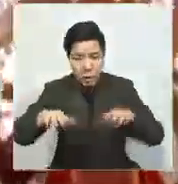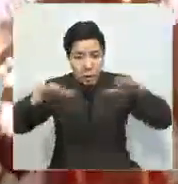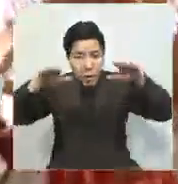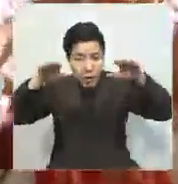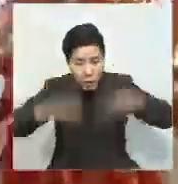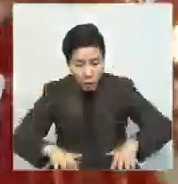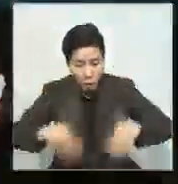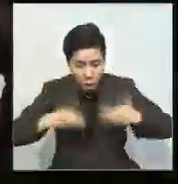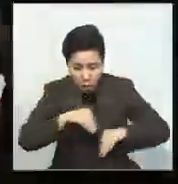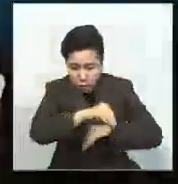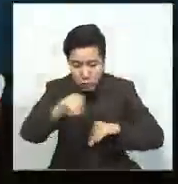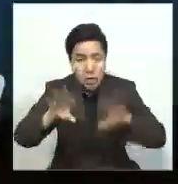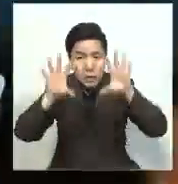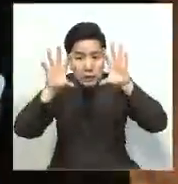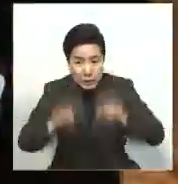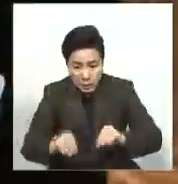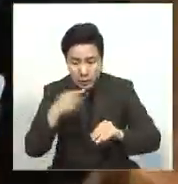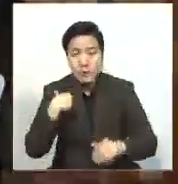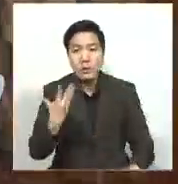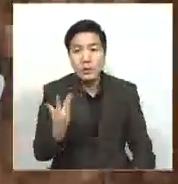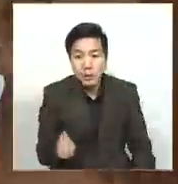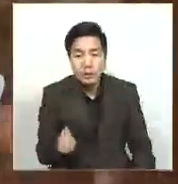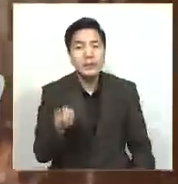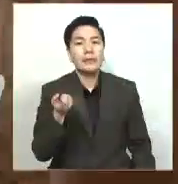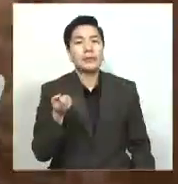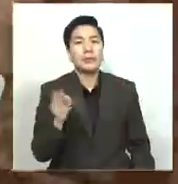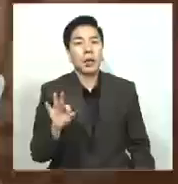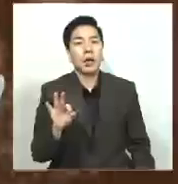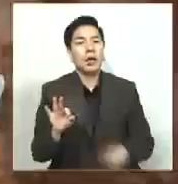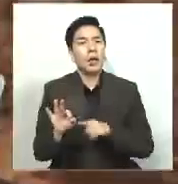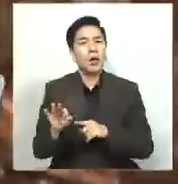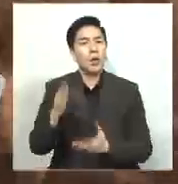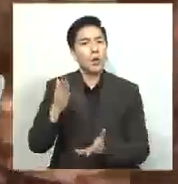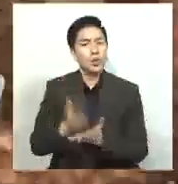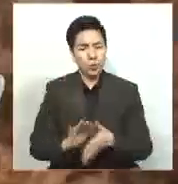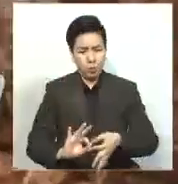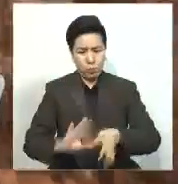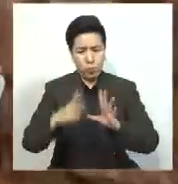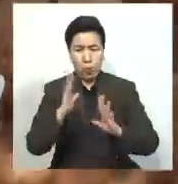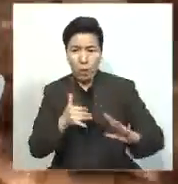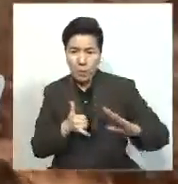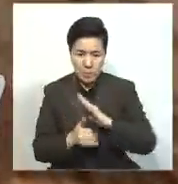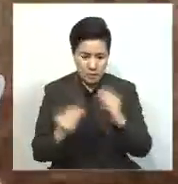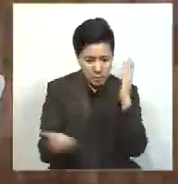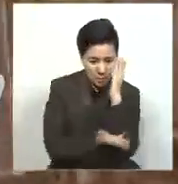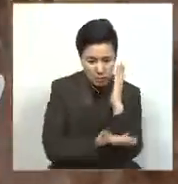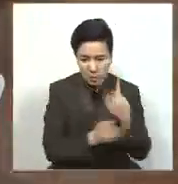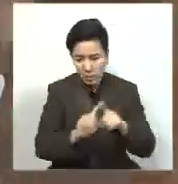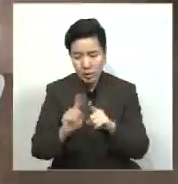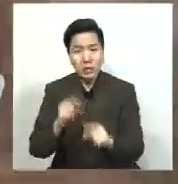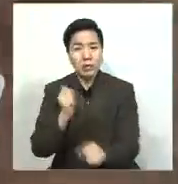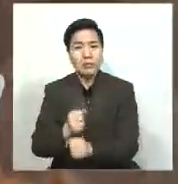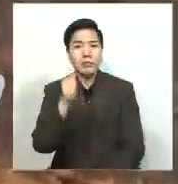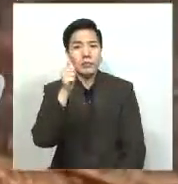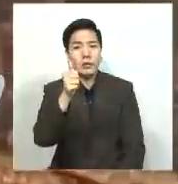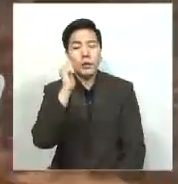ำให้จุดฮอตสปอตลดลงเหลือเพียง19จุดเท่านั้นสามารถหยุดยั้งเรื่องของการบุกรุกเข้าไปทำกินในพื้นที่ป่า